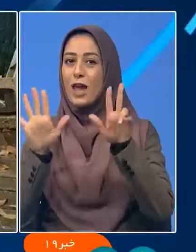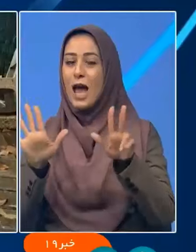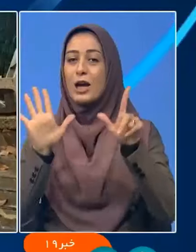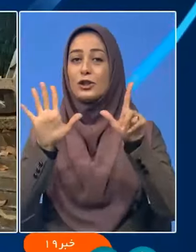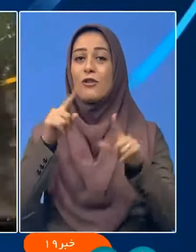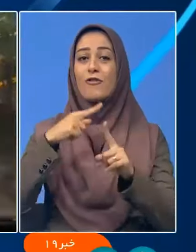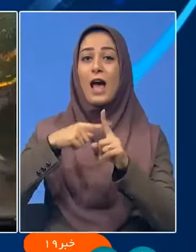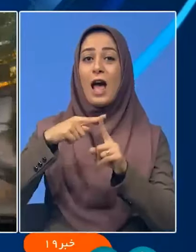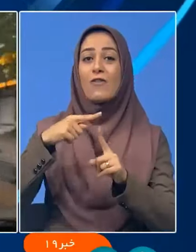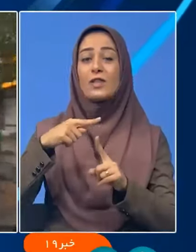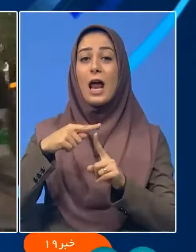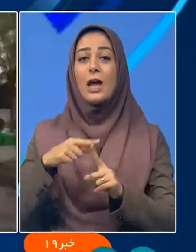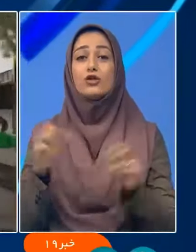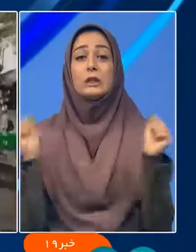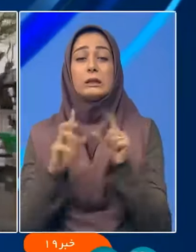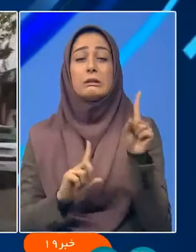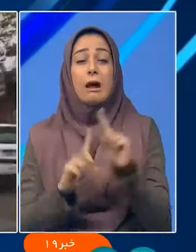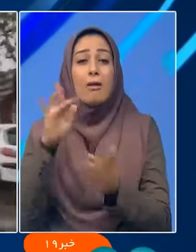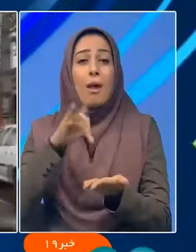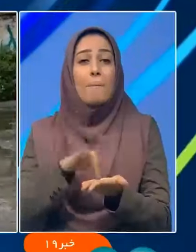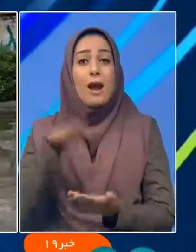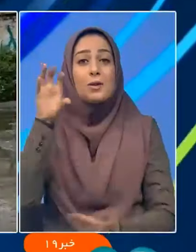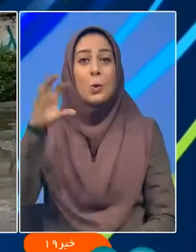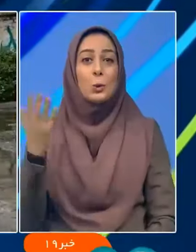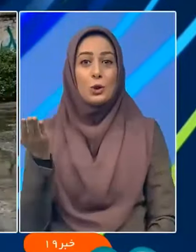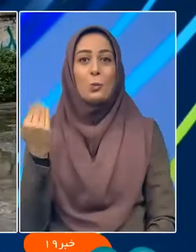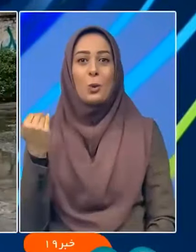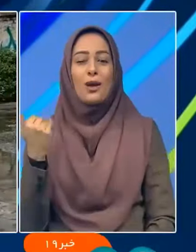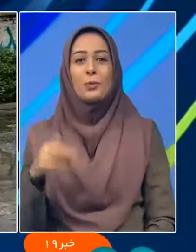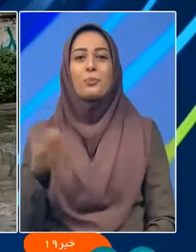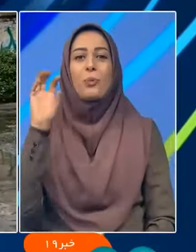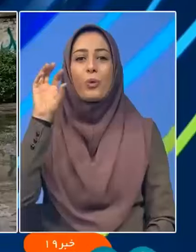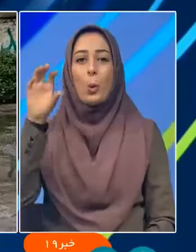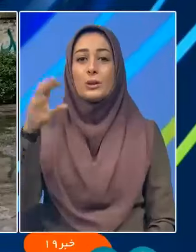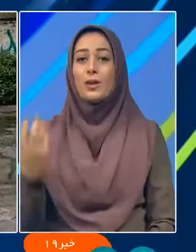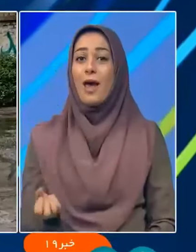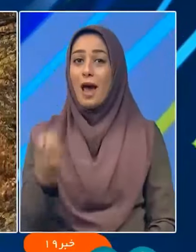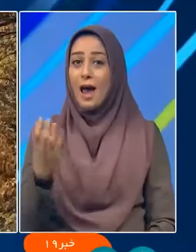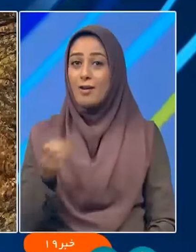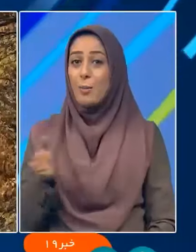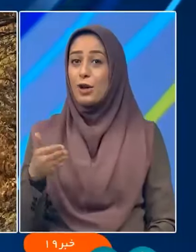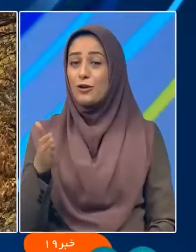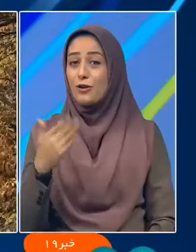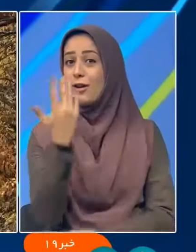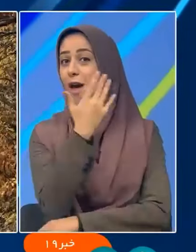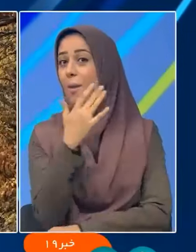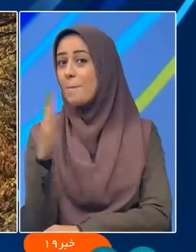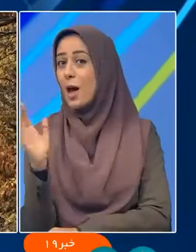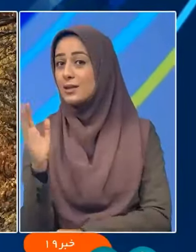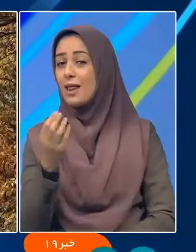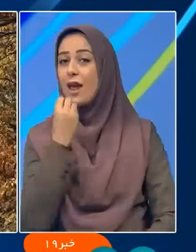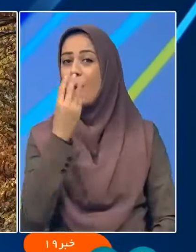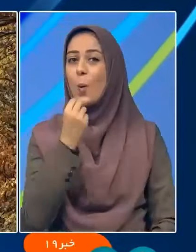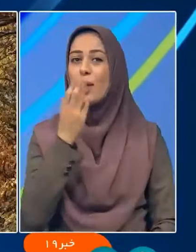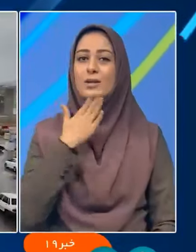درجه سلسیوس سردترین مراکز استان‌ها بودند. آسمان استان‌های اردبیل، گیلان، مازندران، گلستان و